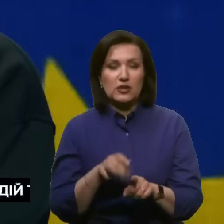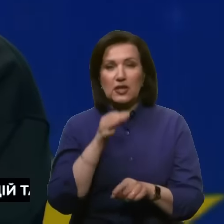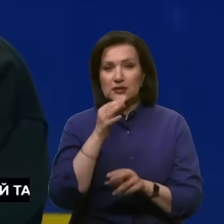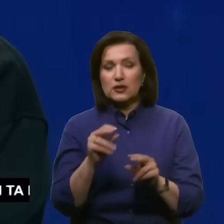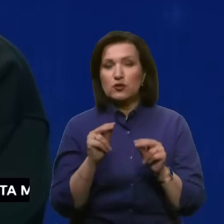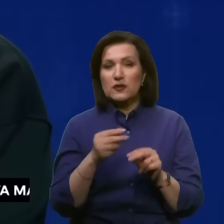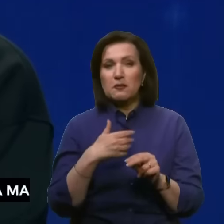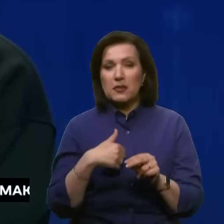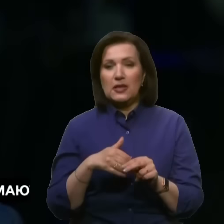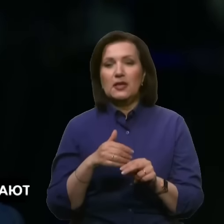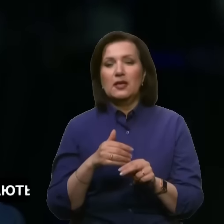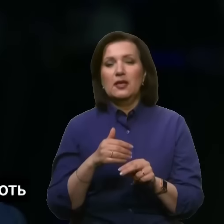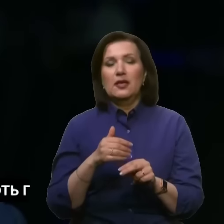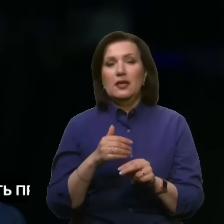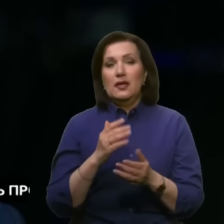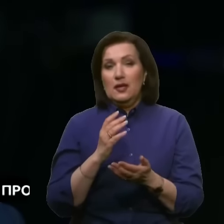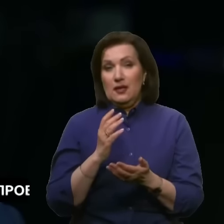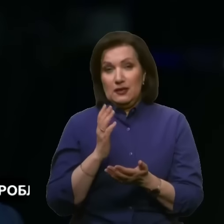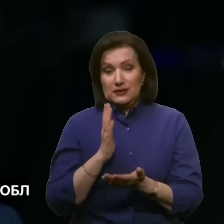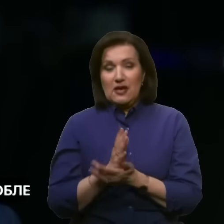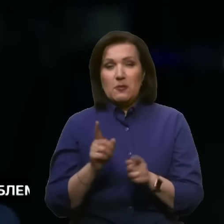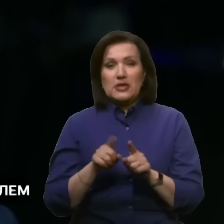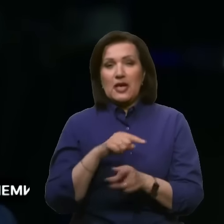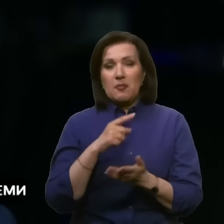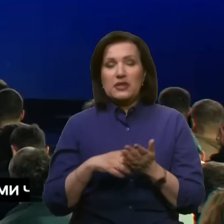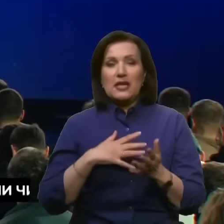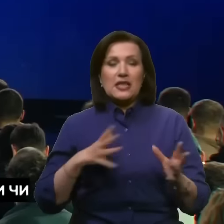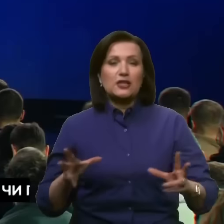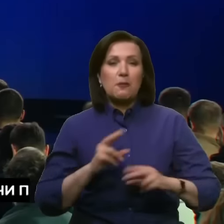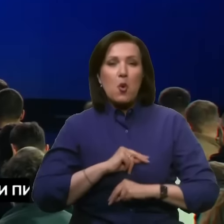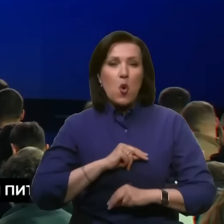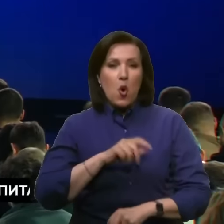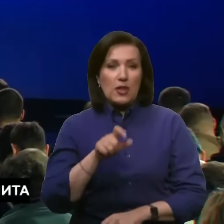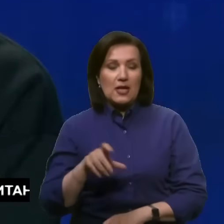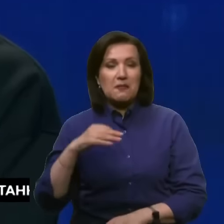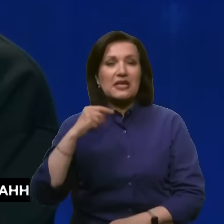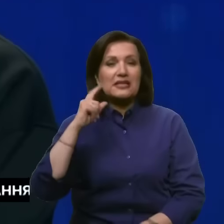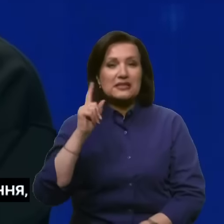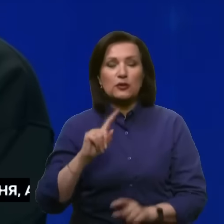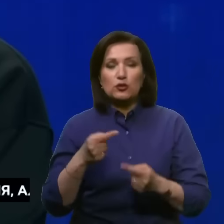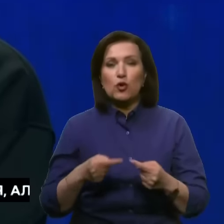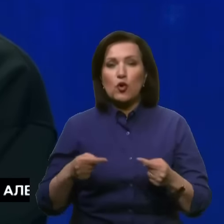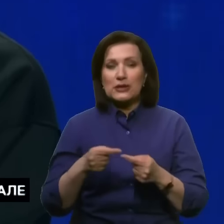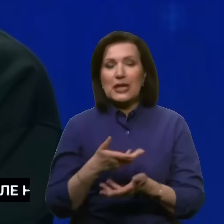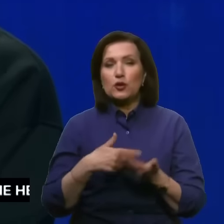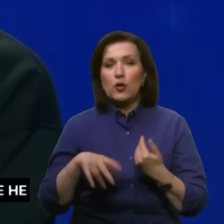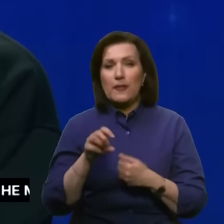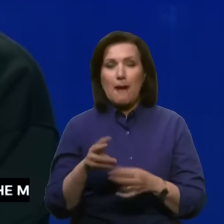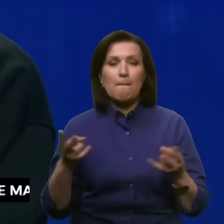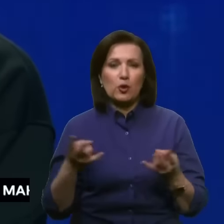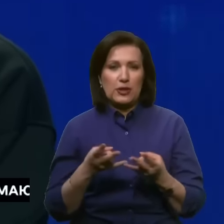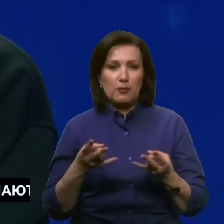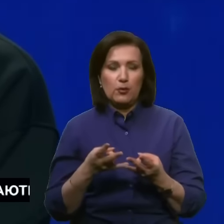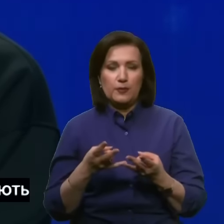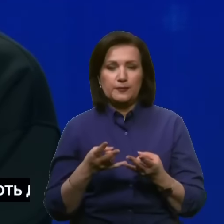Скажу відверто, ми ставимо таке питання нашим колегам і знаємо, що конкретно нам потрібно.